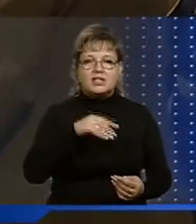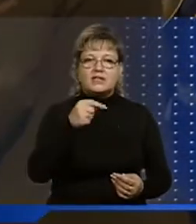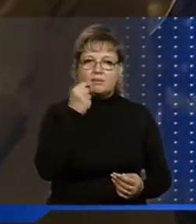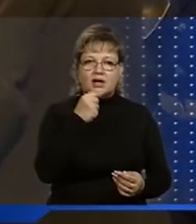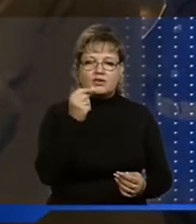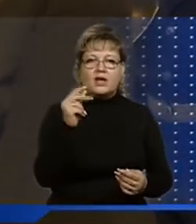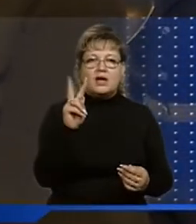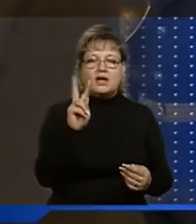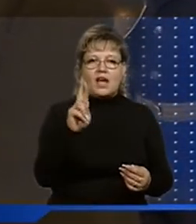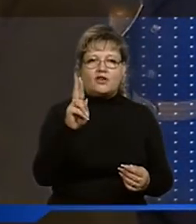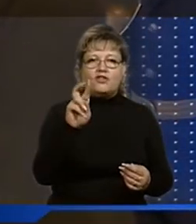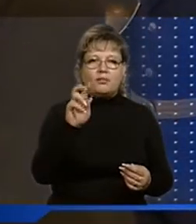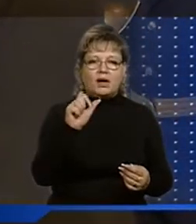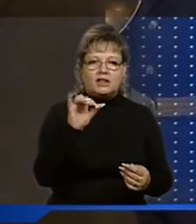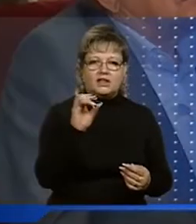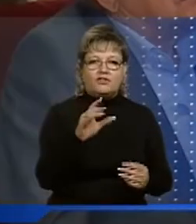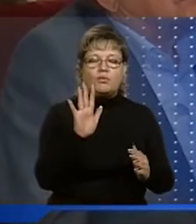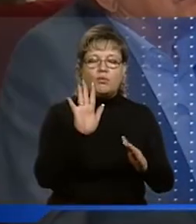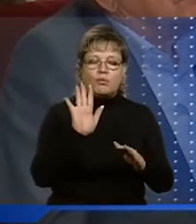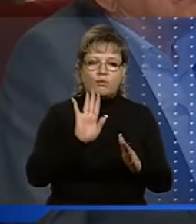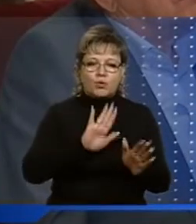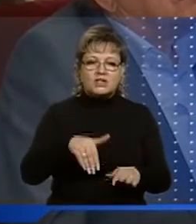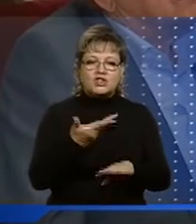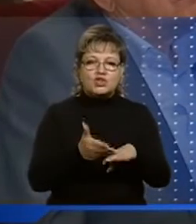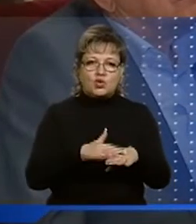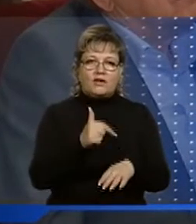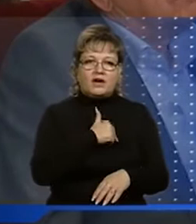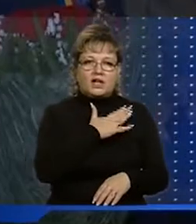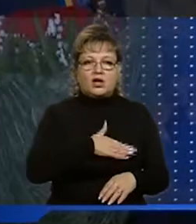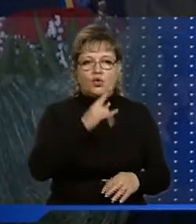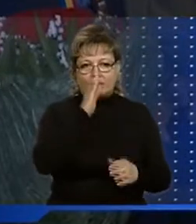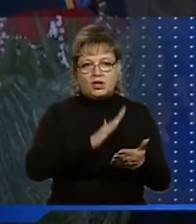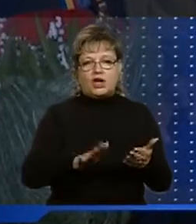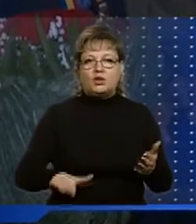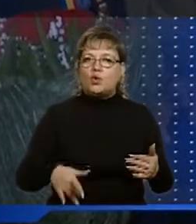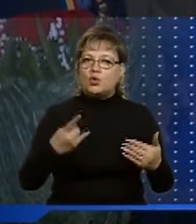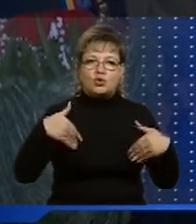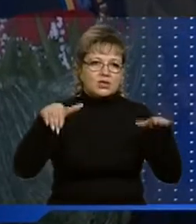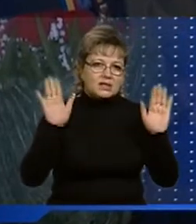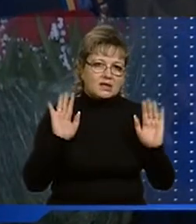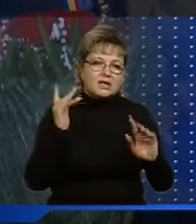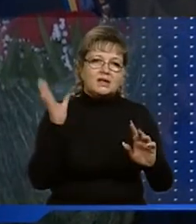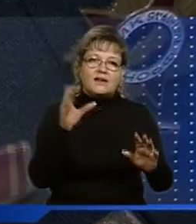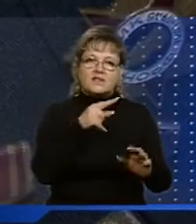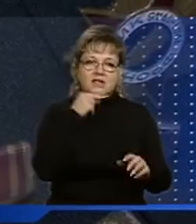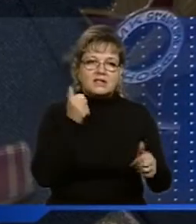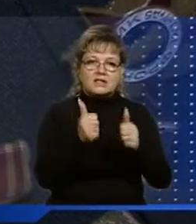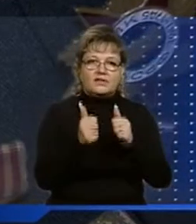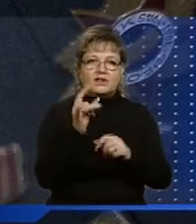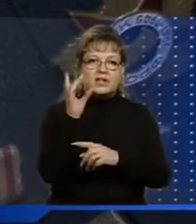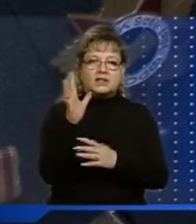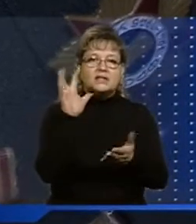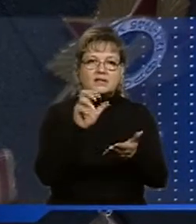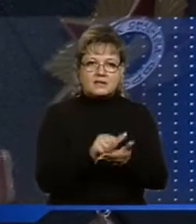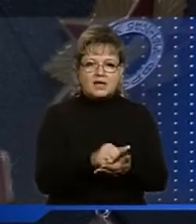Семикаракорска Яков Быкадыров. После тяжелого ранения на Милфронте он потерял ногу, но не сдался. На всероссийских соревнованиях